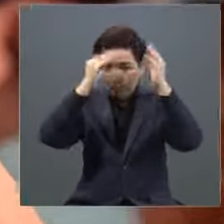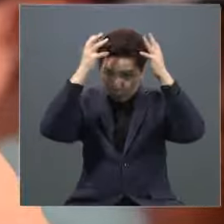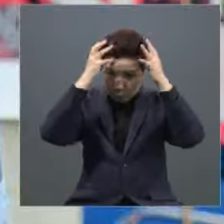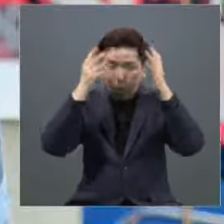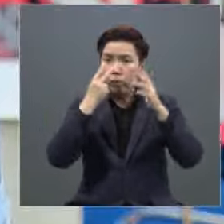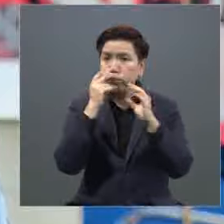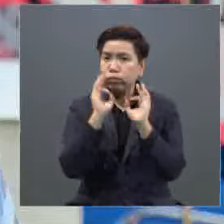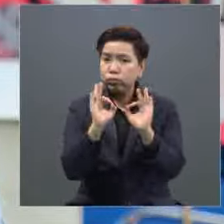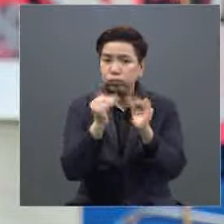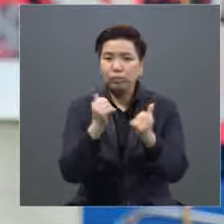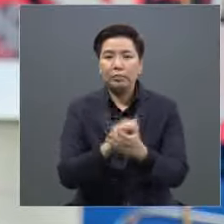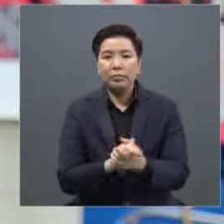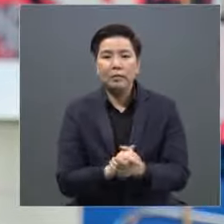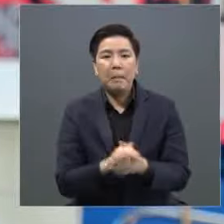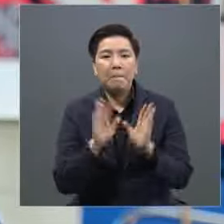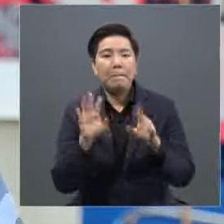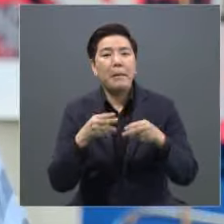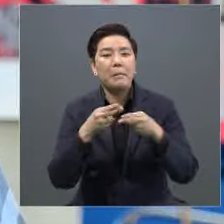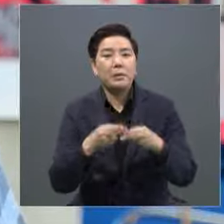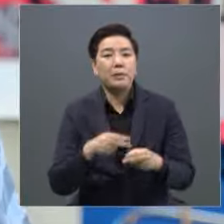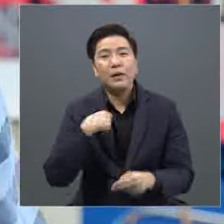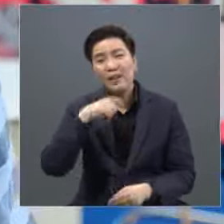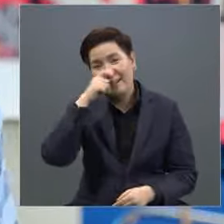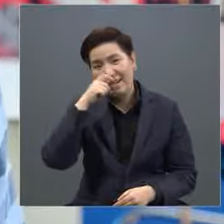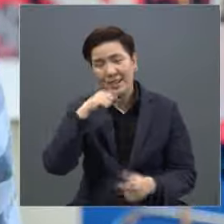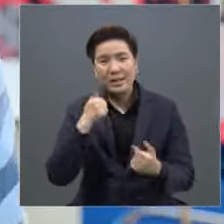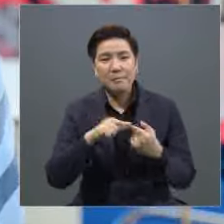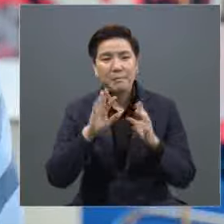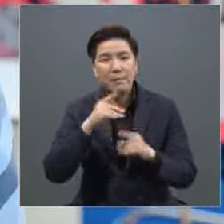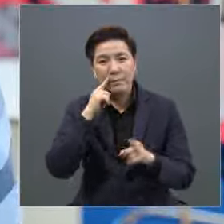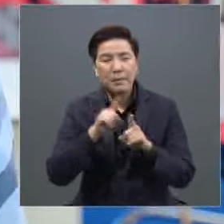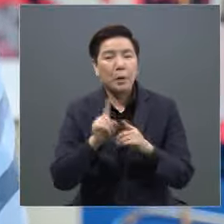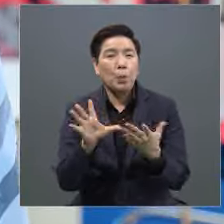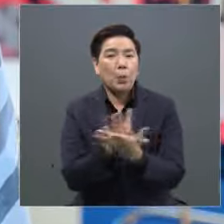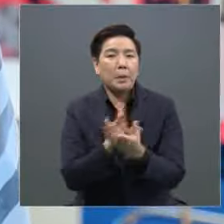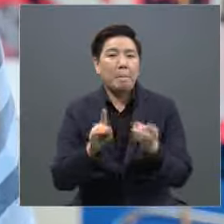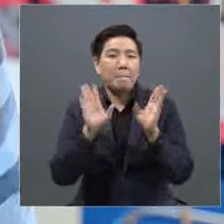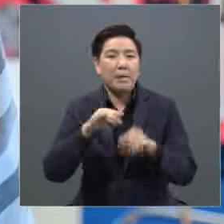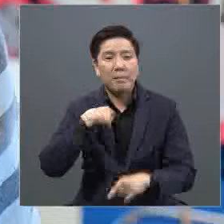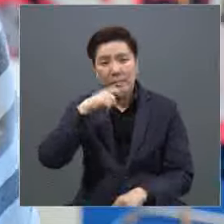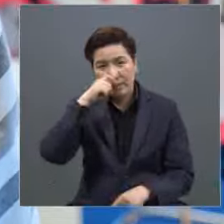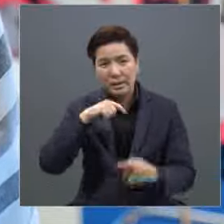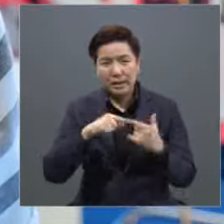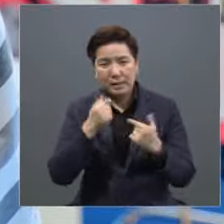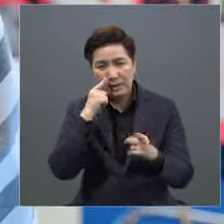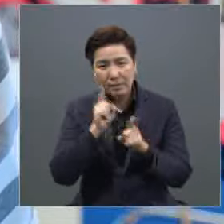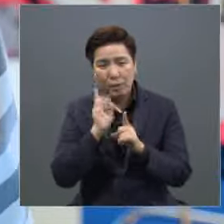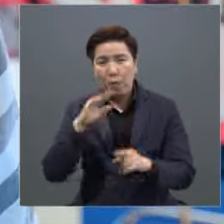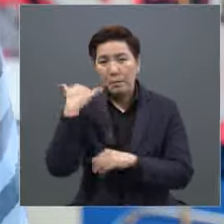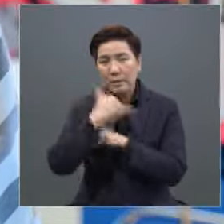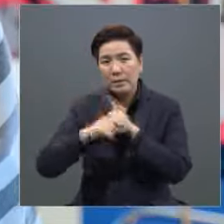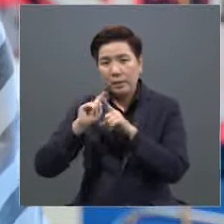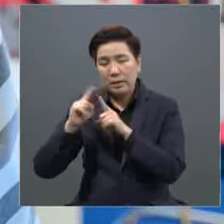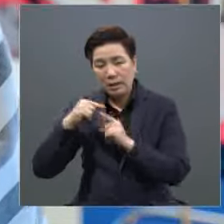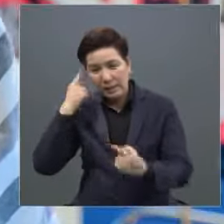ค มันดูมีความเป็นเอกลักษณ์คนไทยเป็นซอฟต์พาวเวอร์ที่รู้สึกว่าแบบมันน่าจะทำให้คนต่างชาติเนี่ยเข้